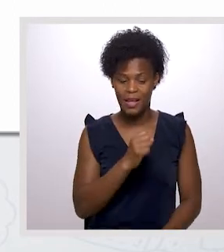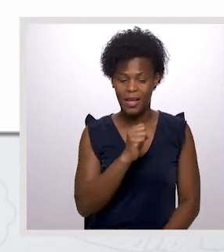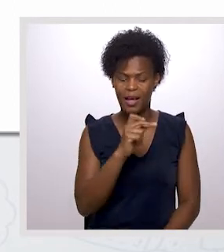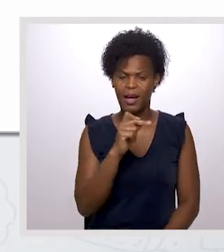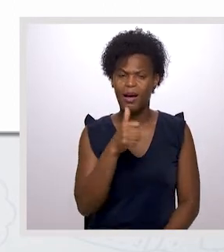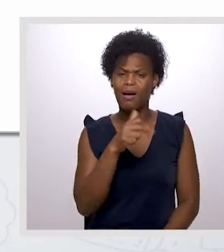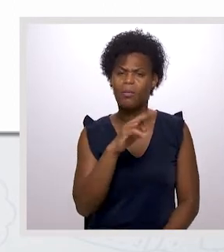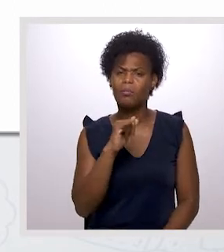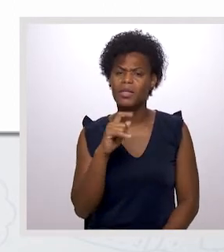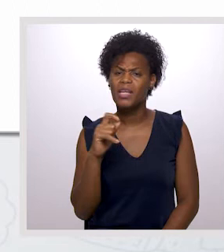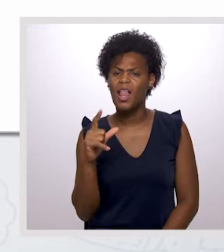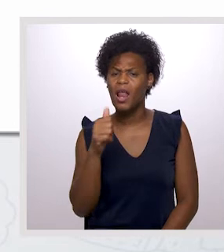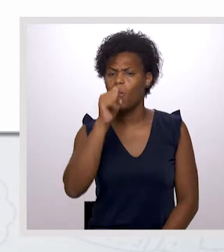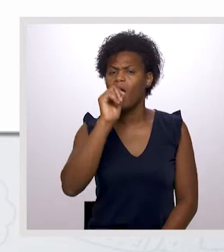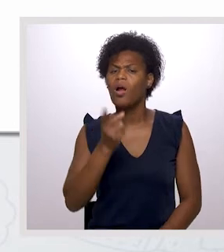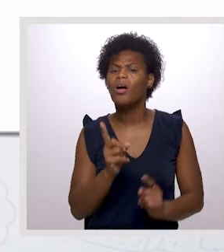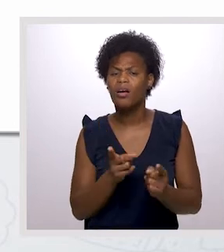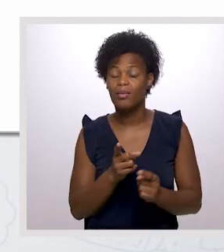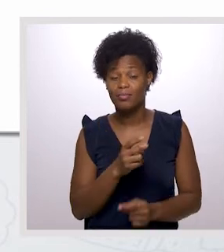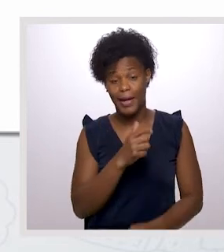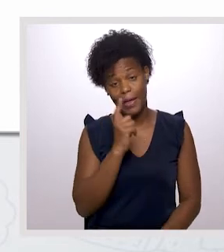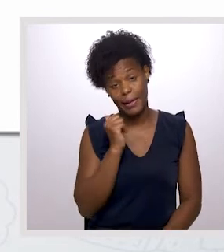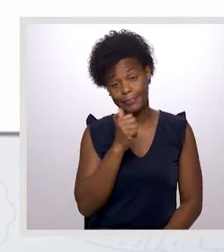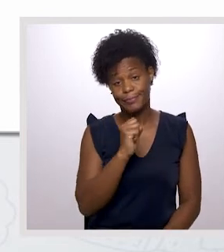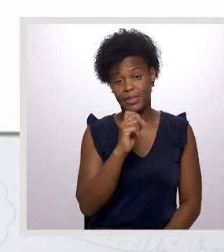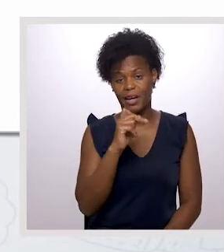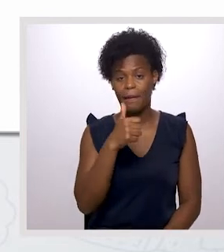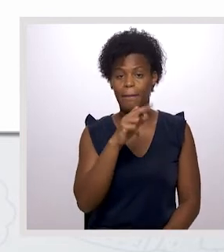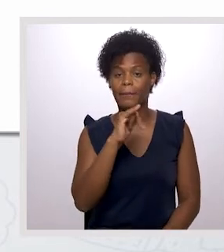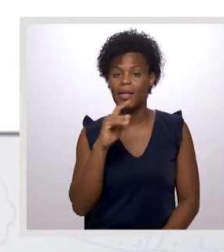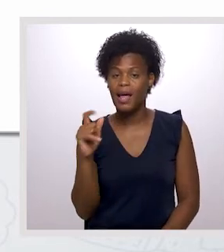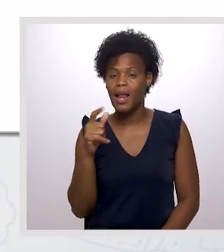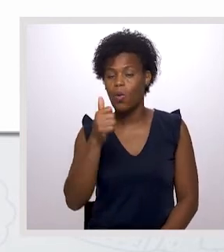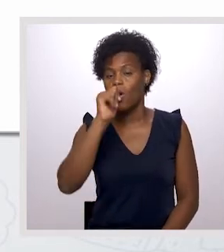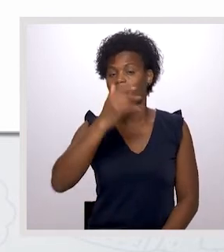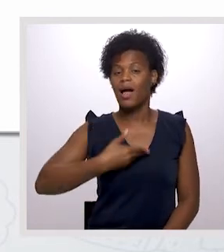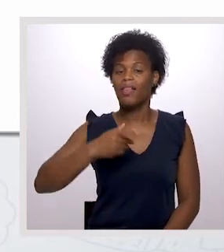boit? Gabriel boit de l'eau. Super.